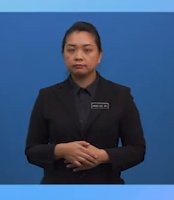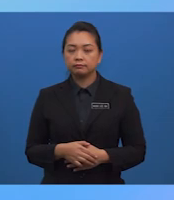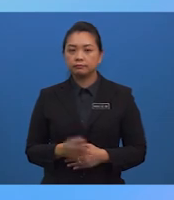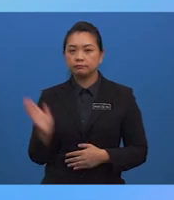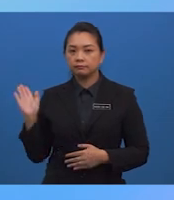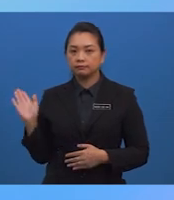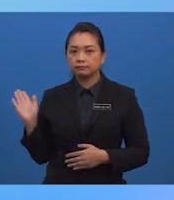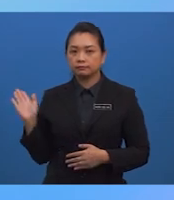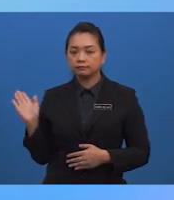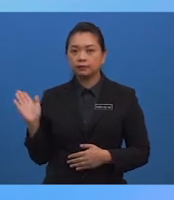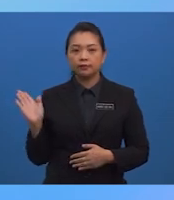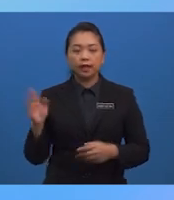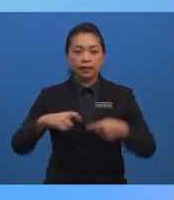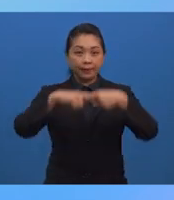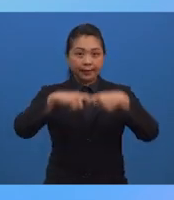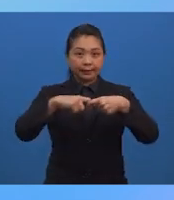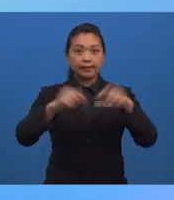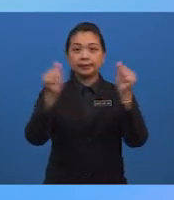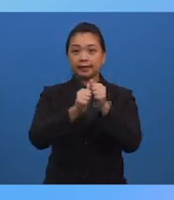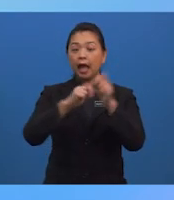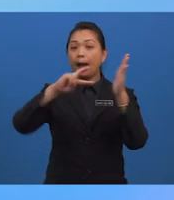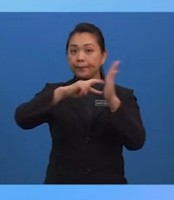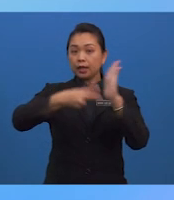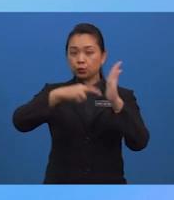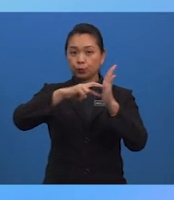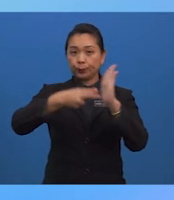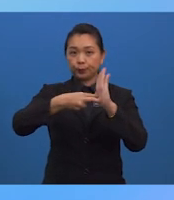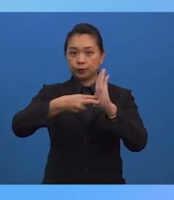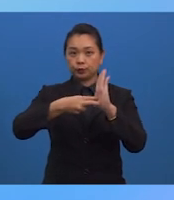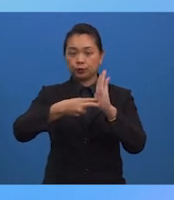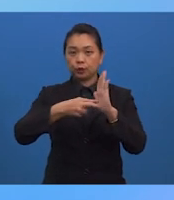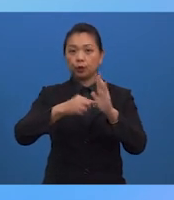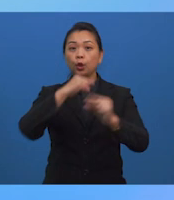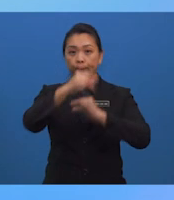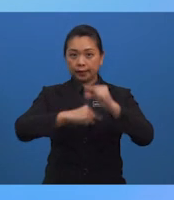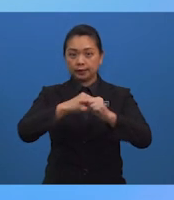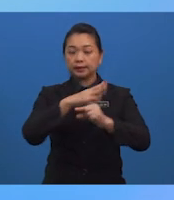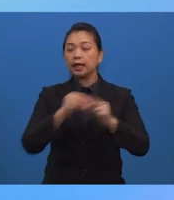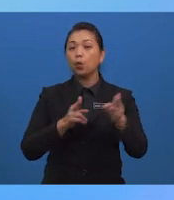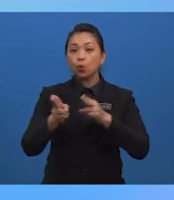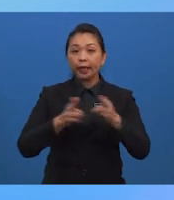Soalan yang pertama adalah berkaitan dengan maksud terhadap globalisasi ekonomi dan huraiannya